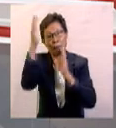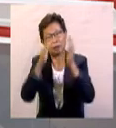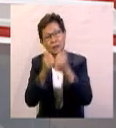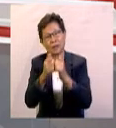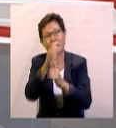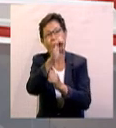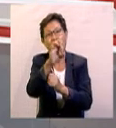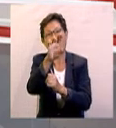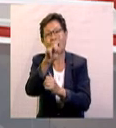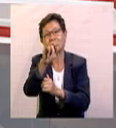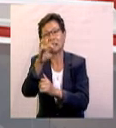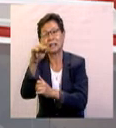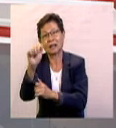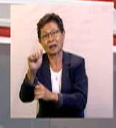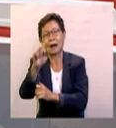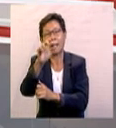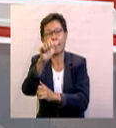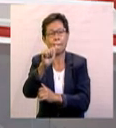Marziah. Silakan.